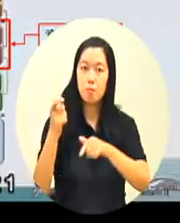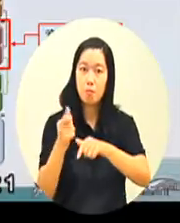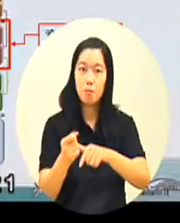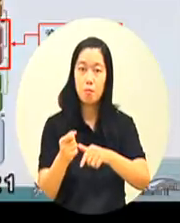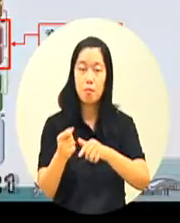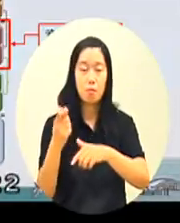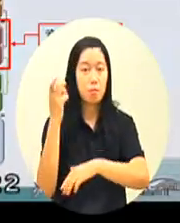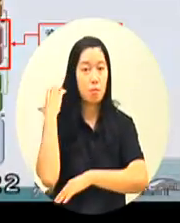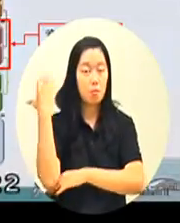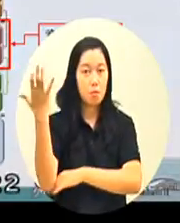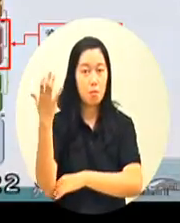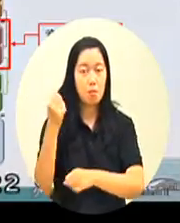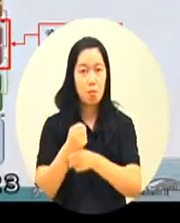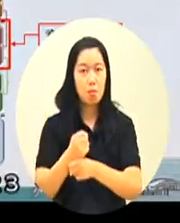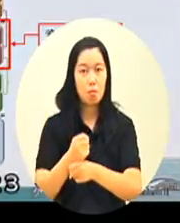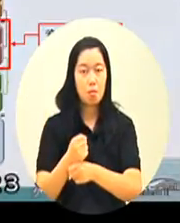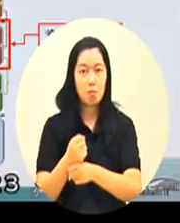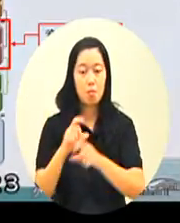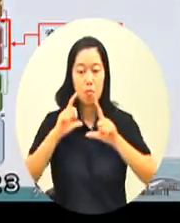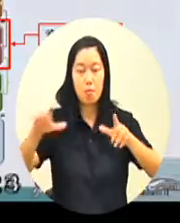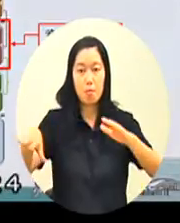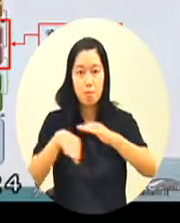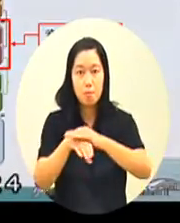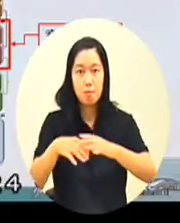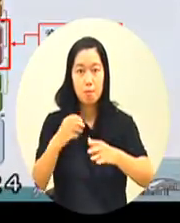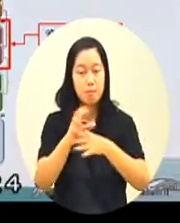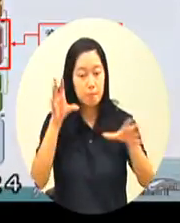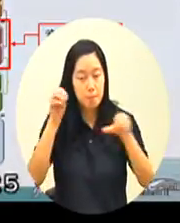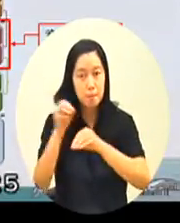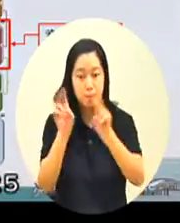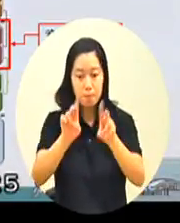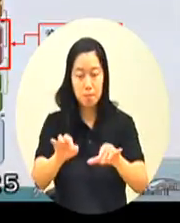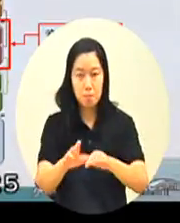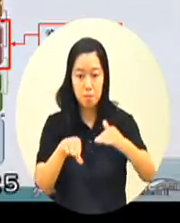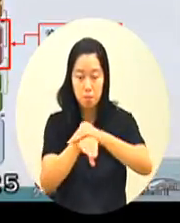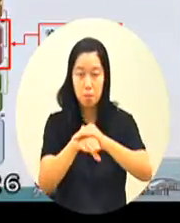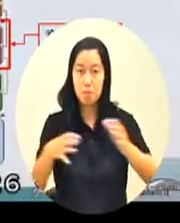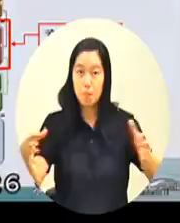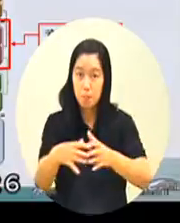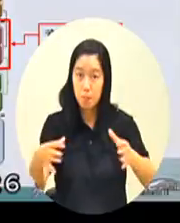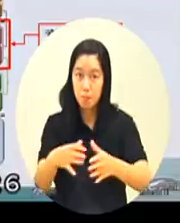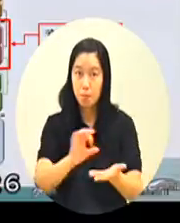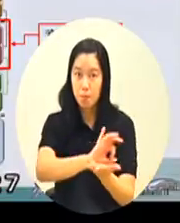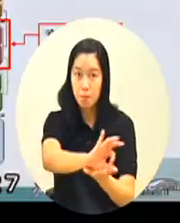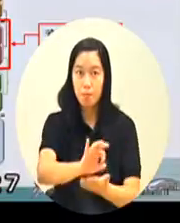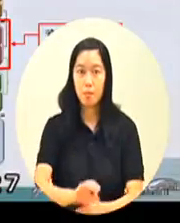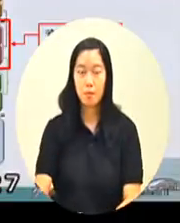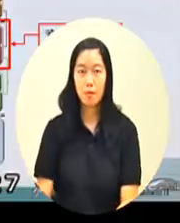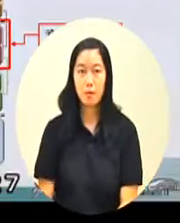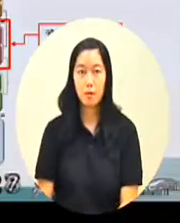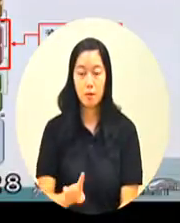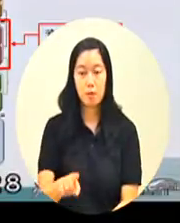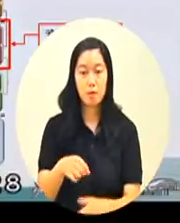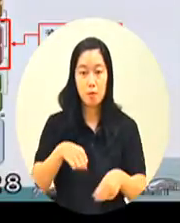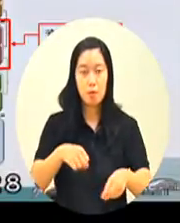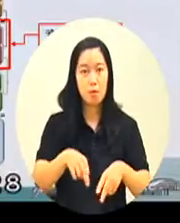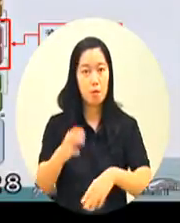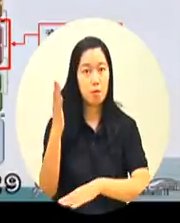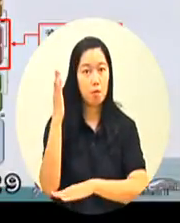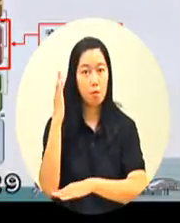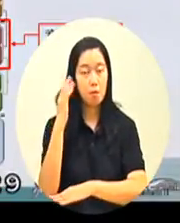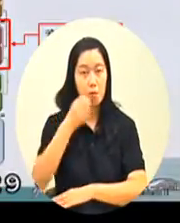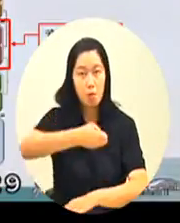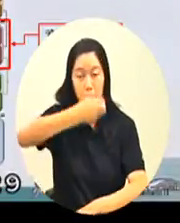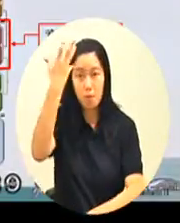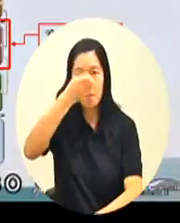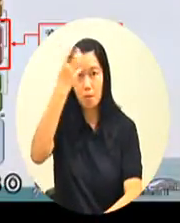的一个资讯共用平台。但是这个跟行政院最近新的那一位年轻的政委唐凤政